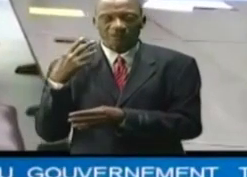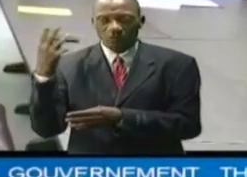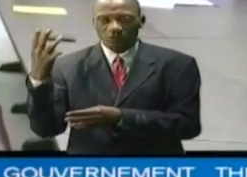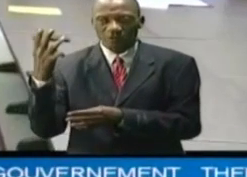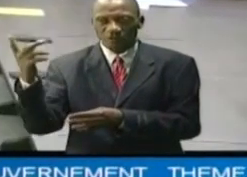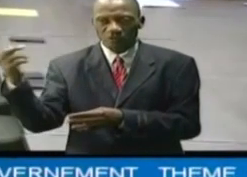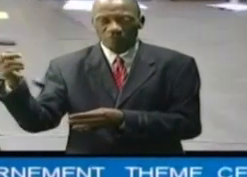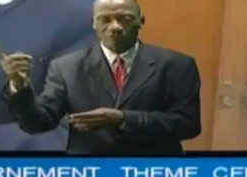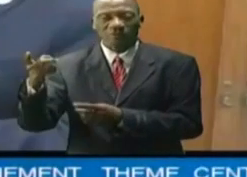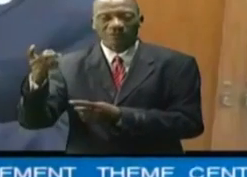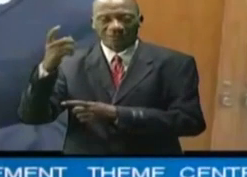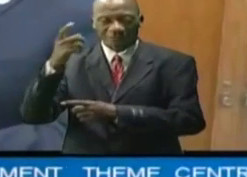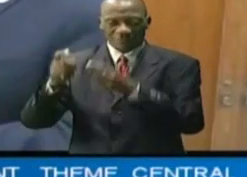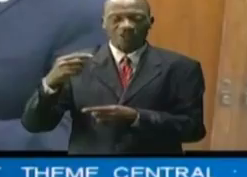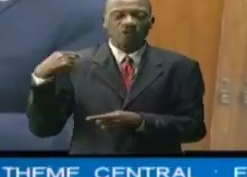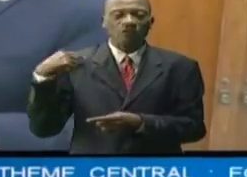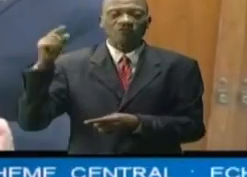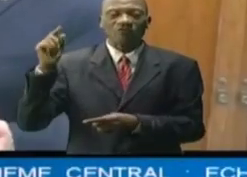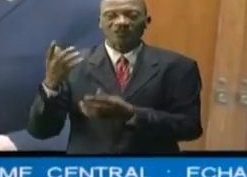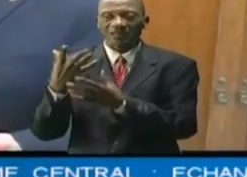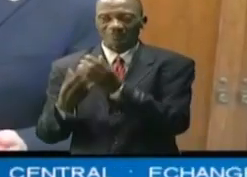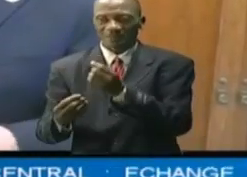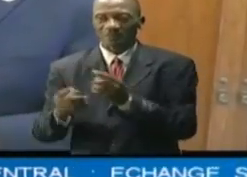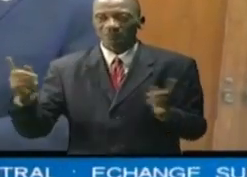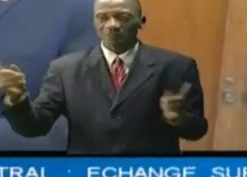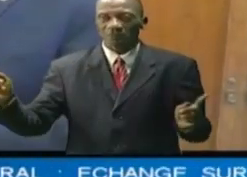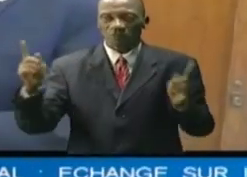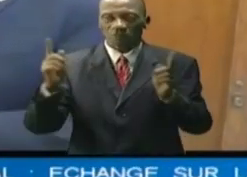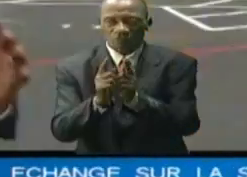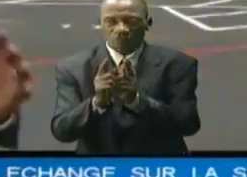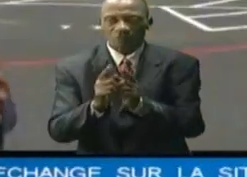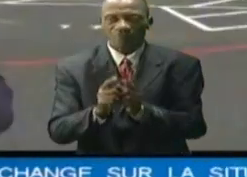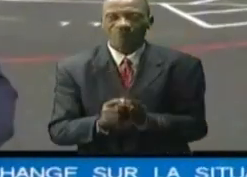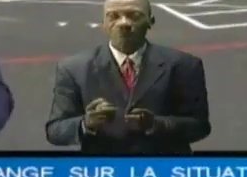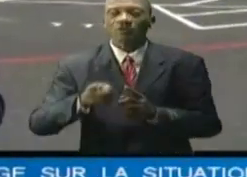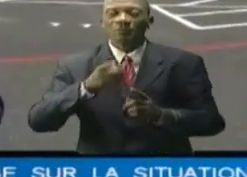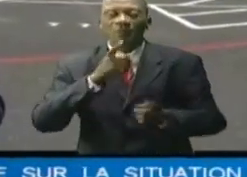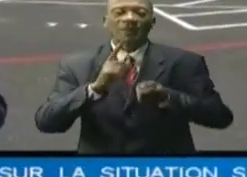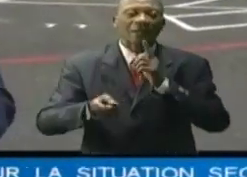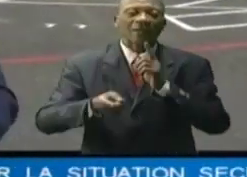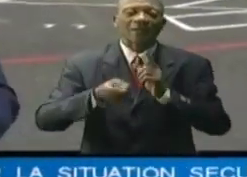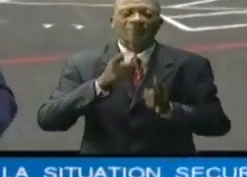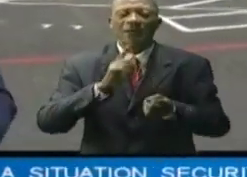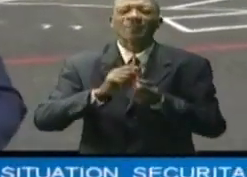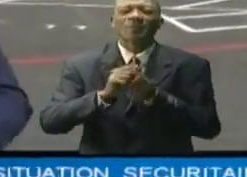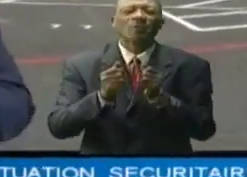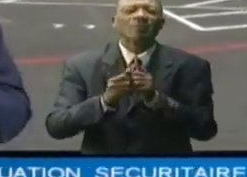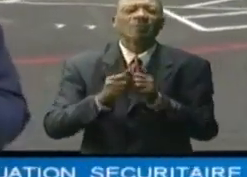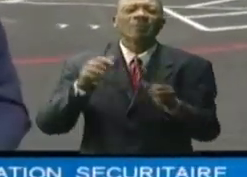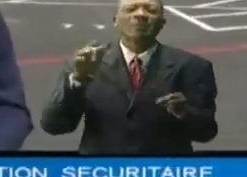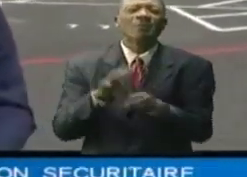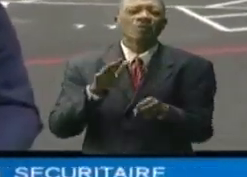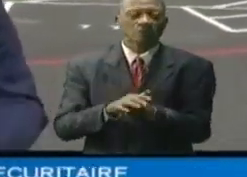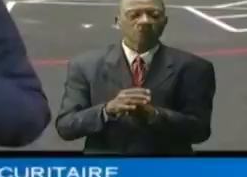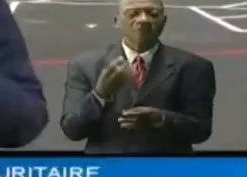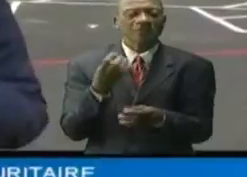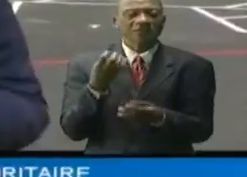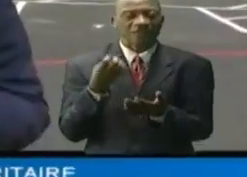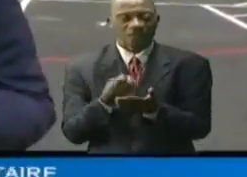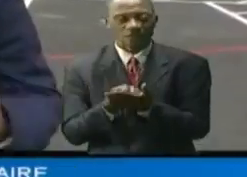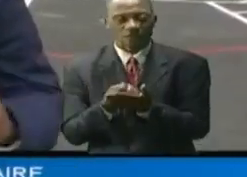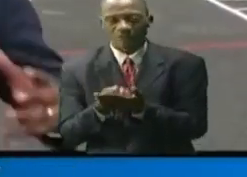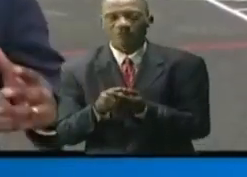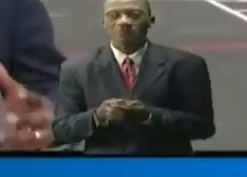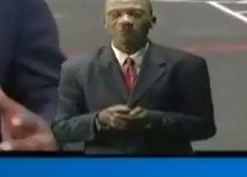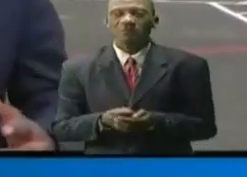le gouverneur s'est bien déroulée comme vous avez suivi. Ils ont débattu de plusieurs questions d'ordre économique et surtout